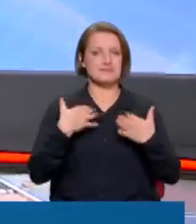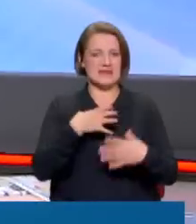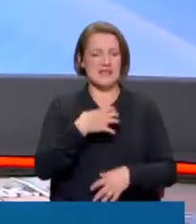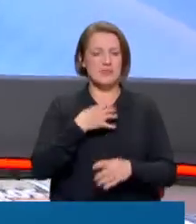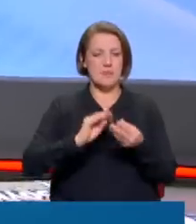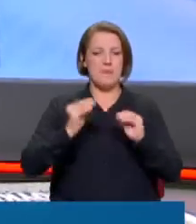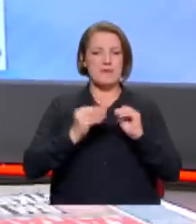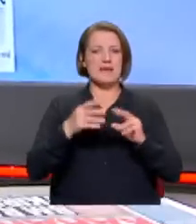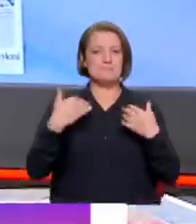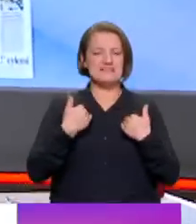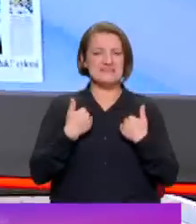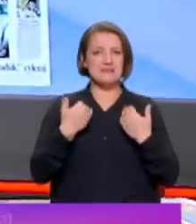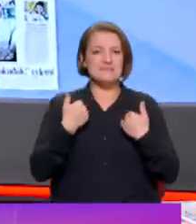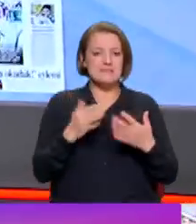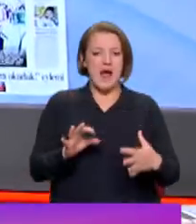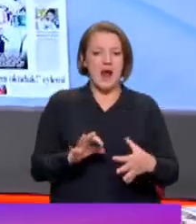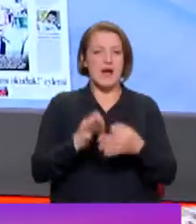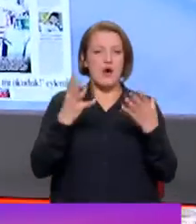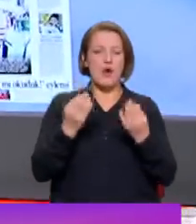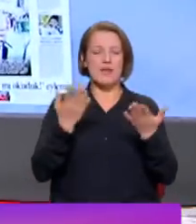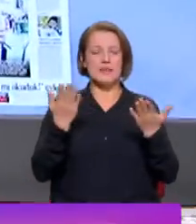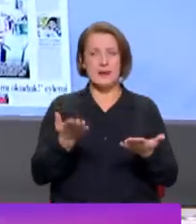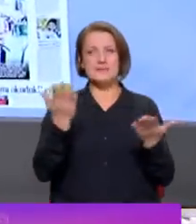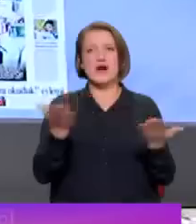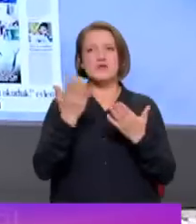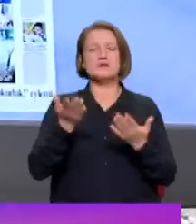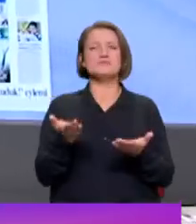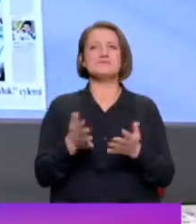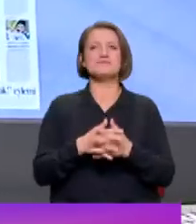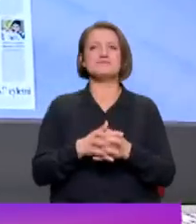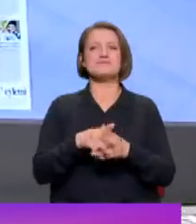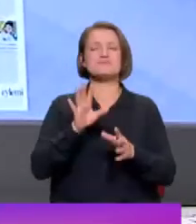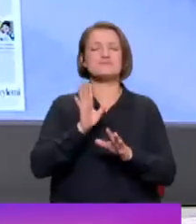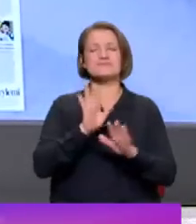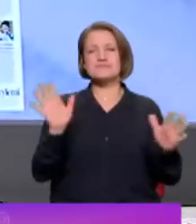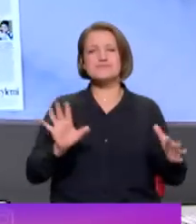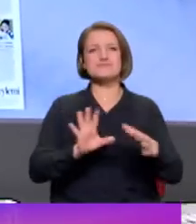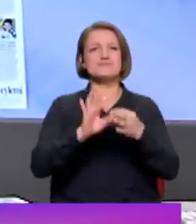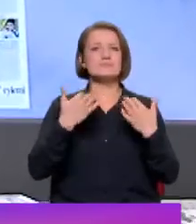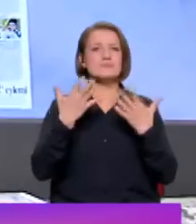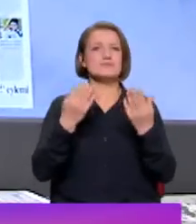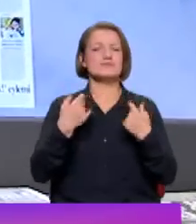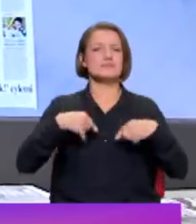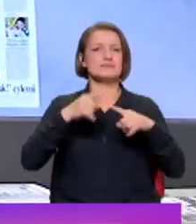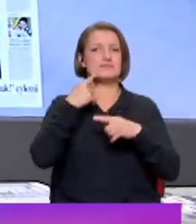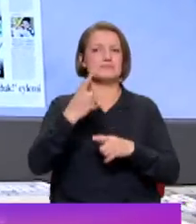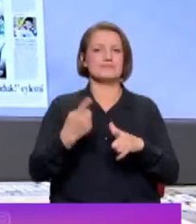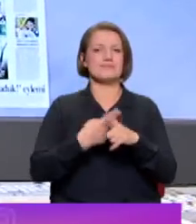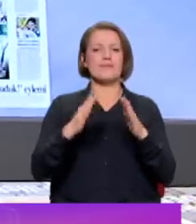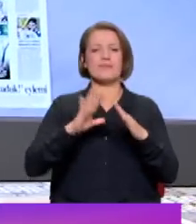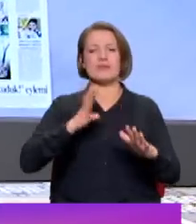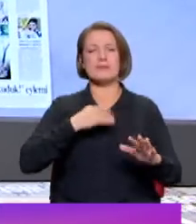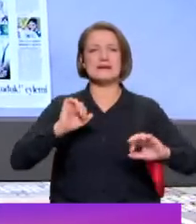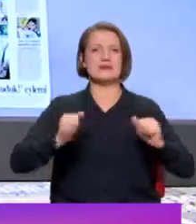meselelerimizi bizi bizzat ilgilendiren lere yani daha doğrusu Dolaylı yoldan değil de direkt ilgilendiren lere dönelim yine bir kiracı ev